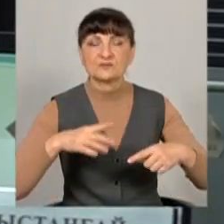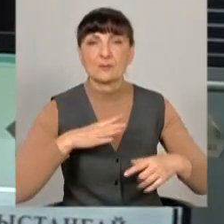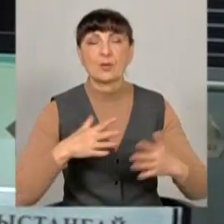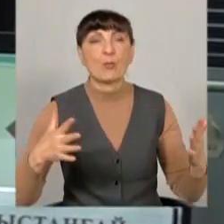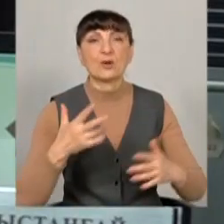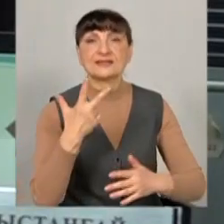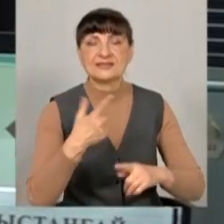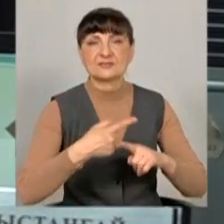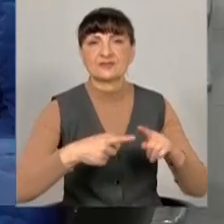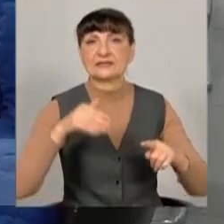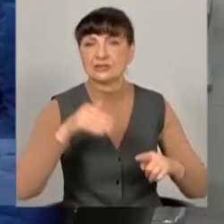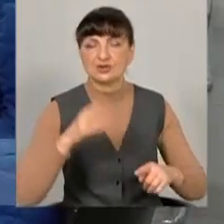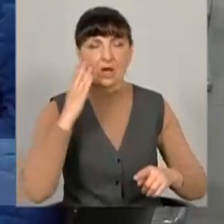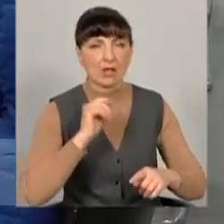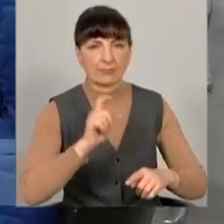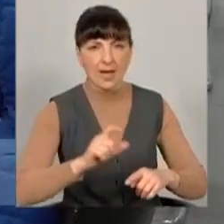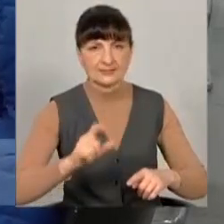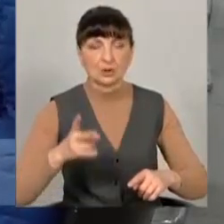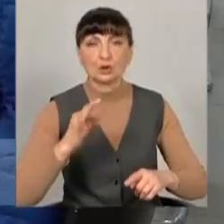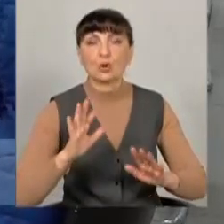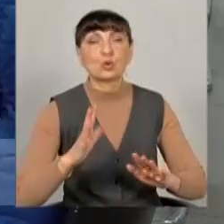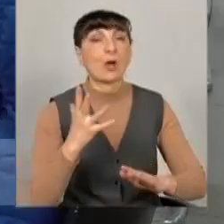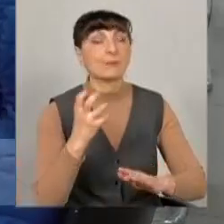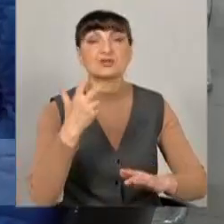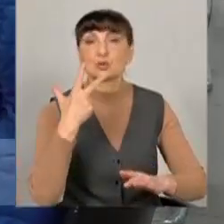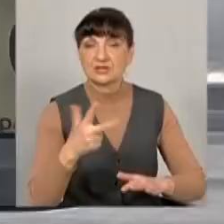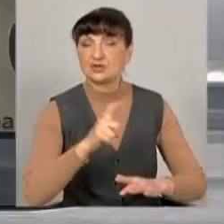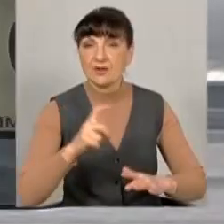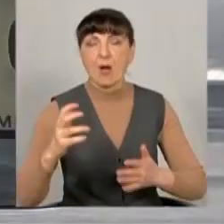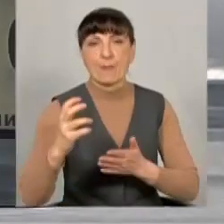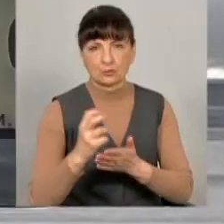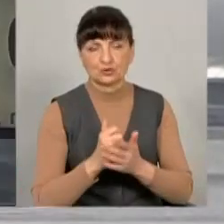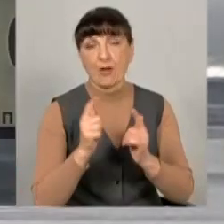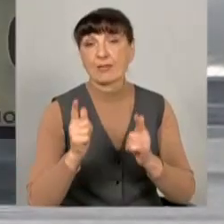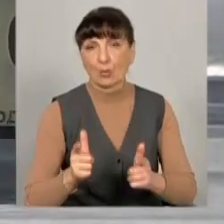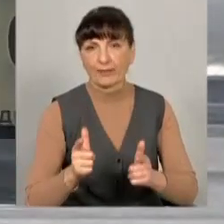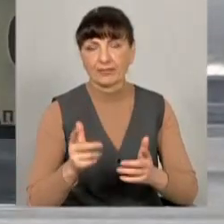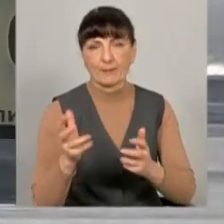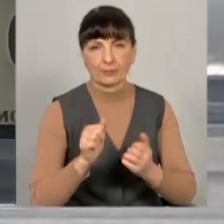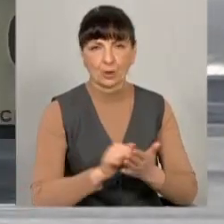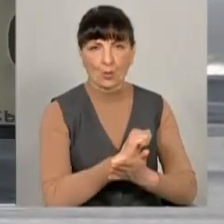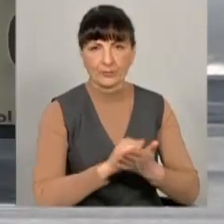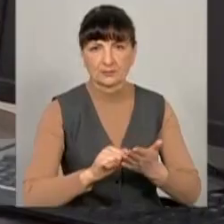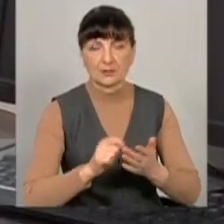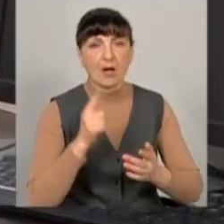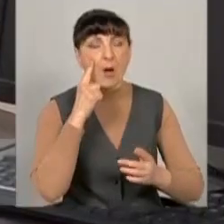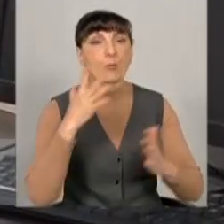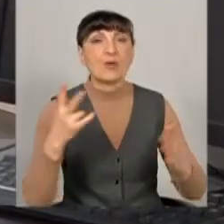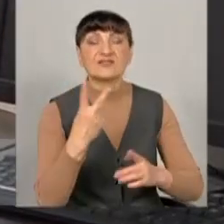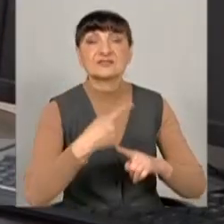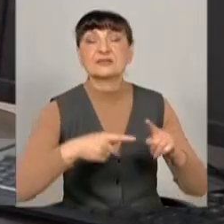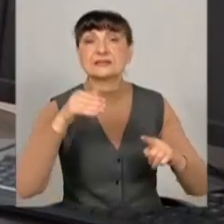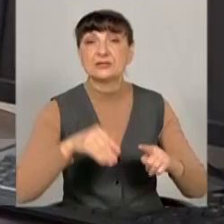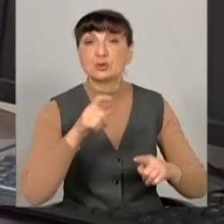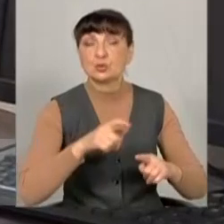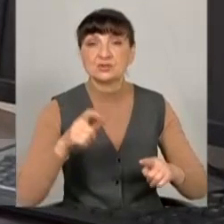более 3500 алматинцев. Однако лишь 503 человека получили одобрение на прием документов. Больше чем